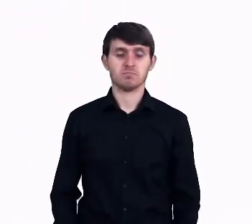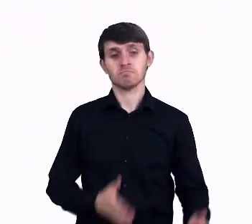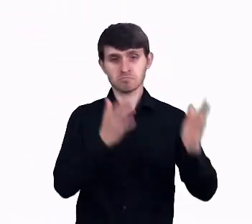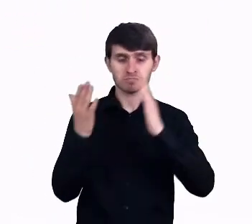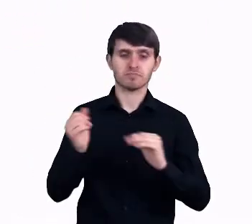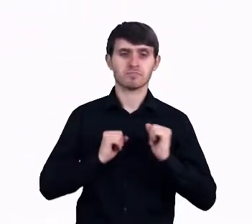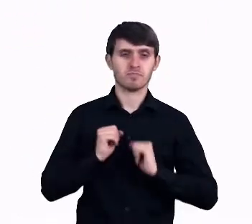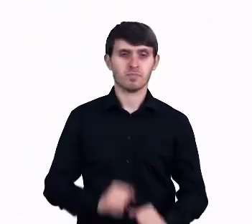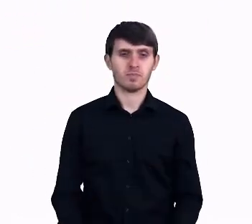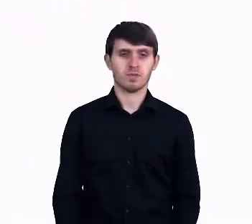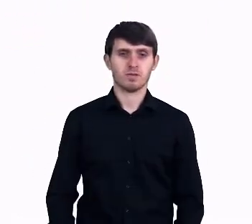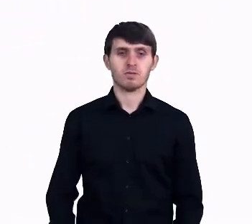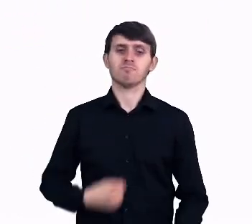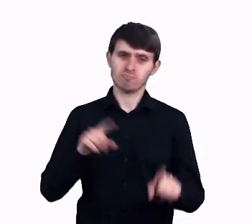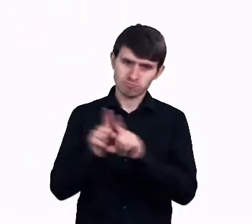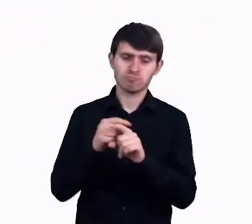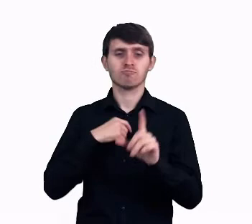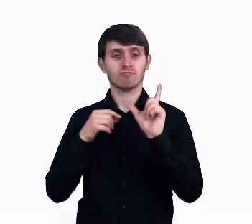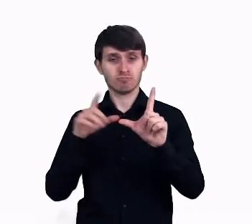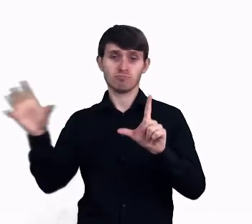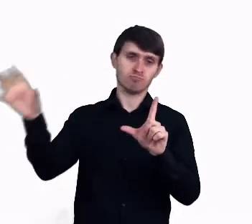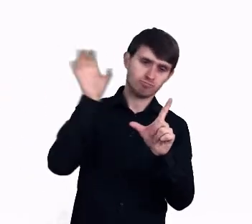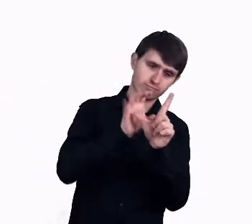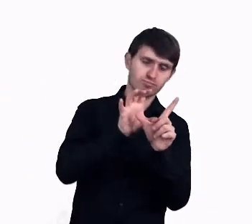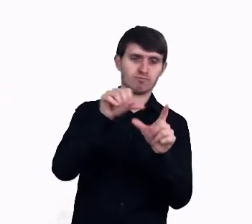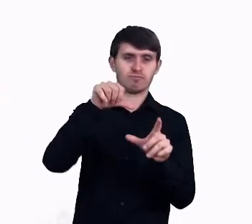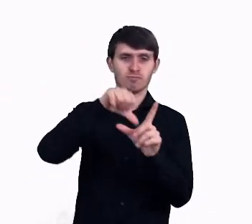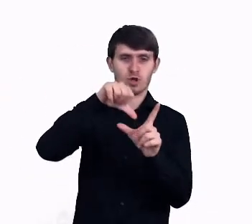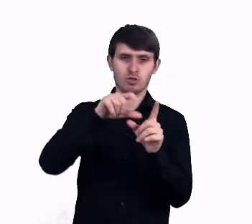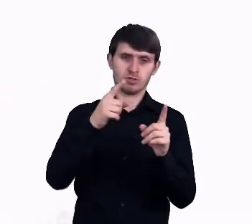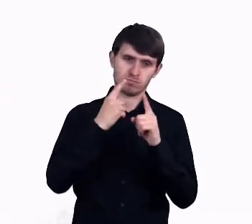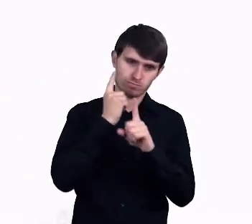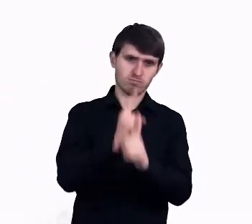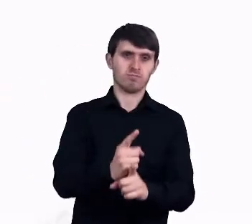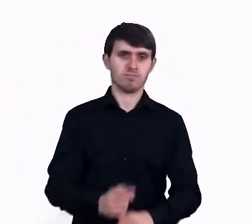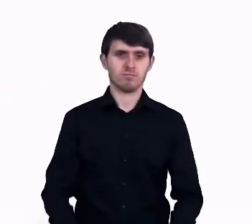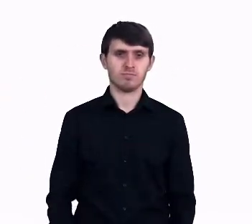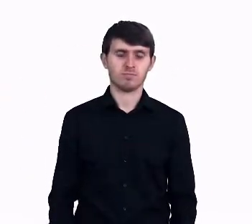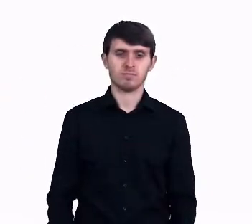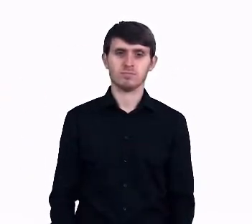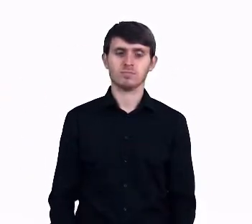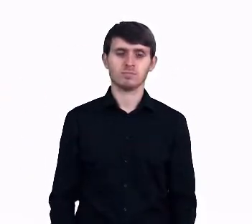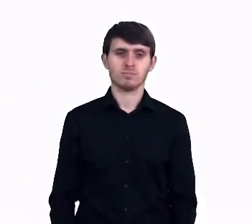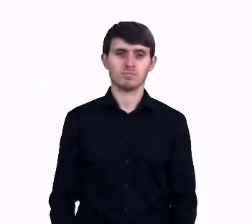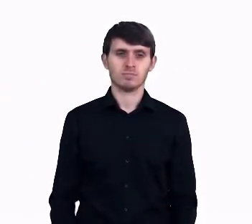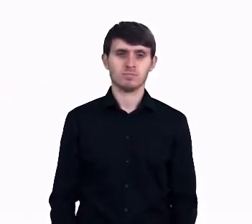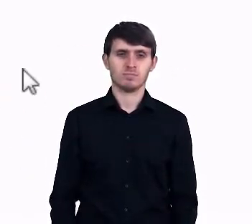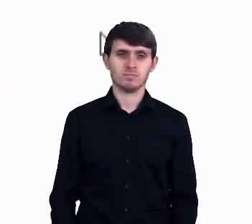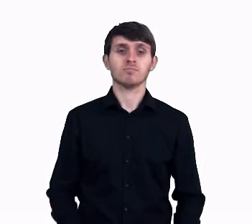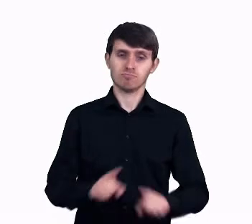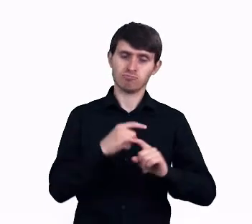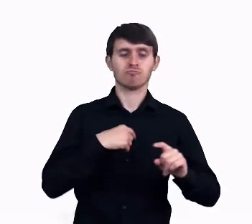kolejny przykład i znów umieszczam środek kątomierza na wierzchołku kąta obracam